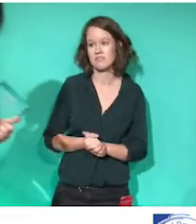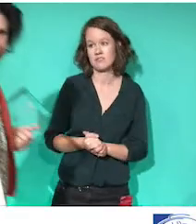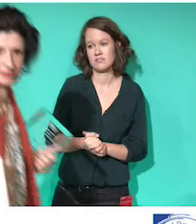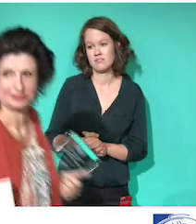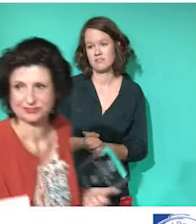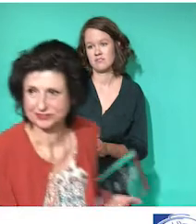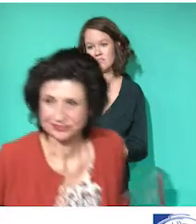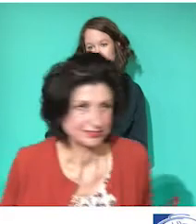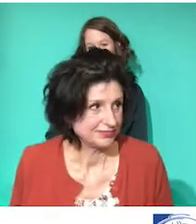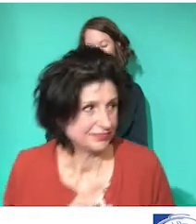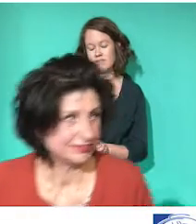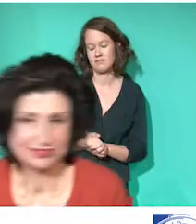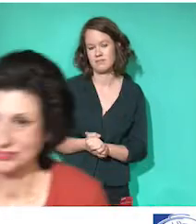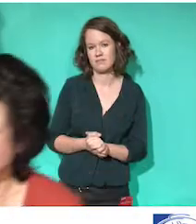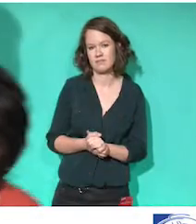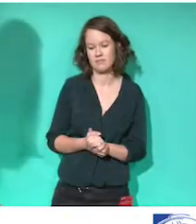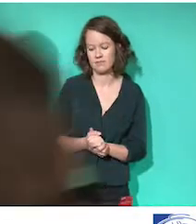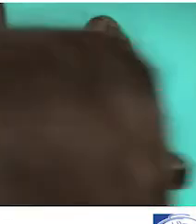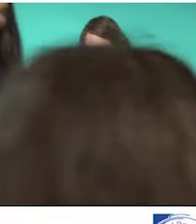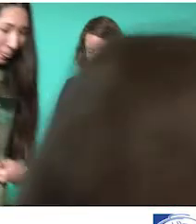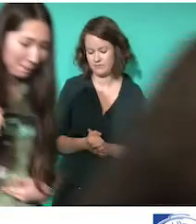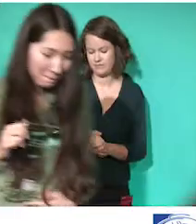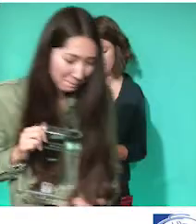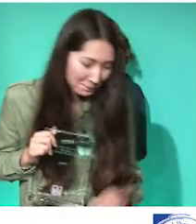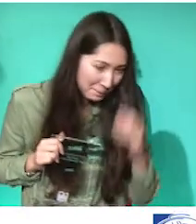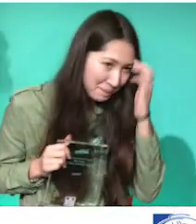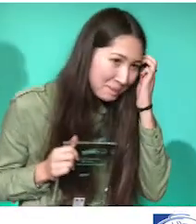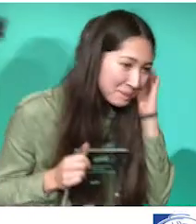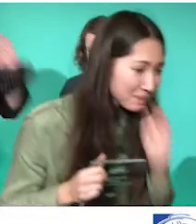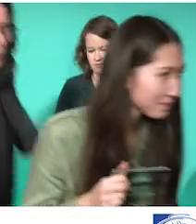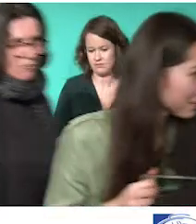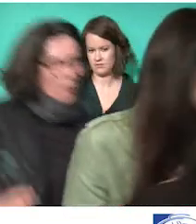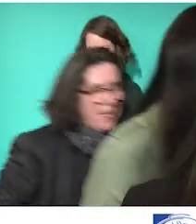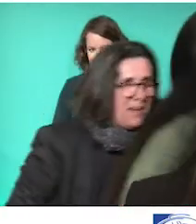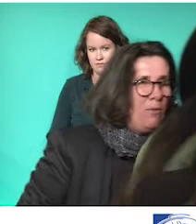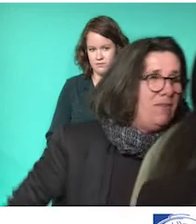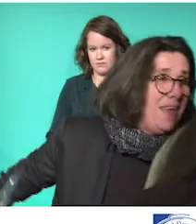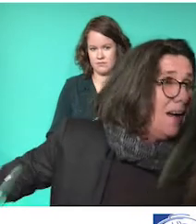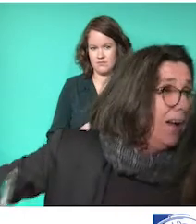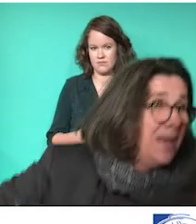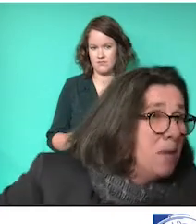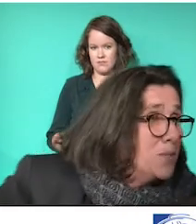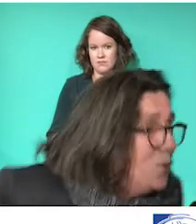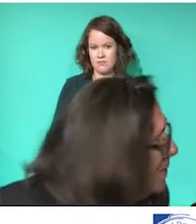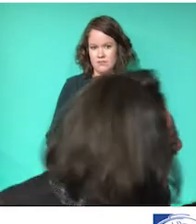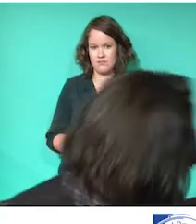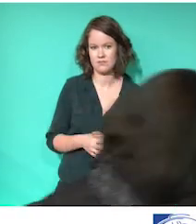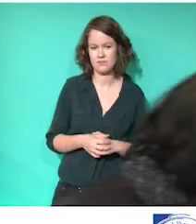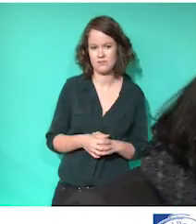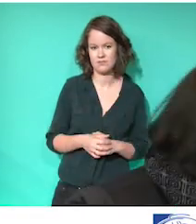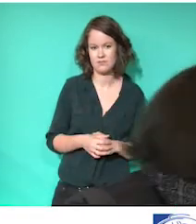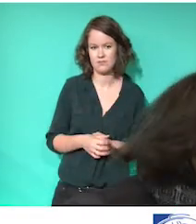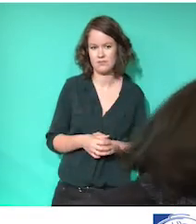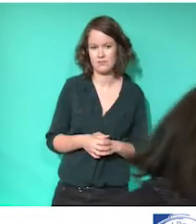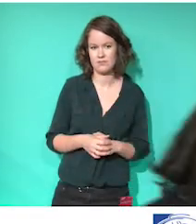Pascal Vion du CESE. Où êtes-vous ? Vous voici, vous voilà. On va vous remettre un micro. Peut-être pas d'ailleurs, je ne sais pas.